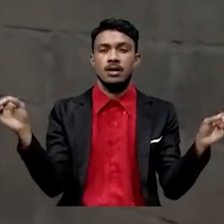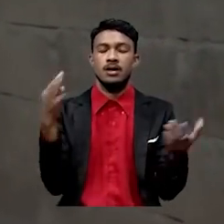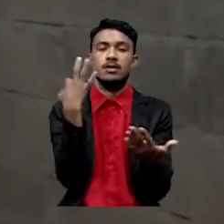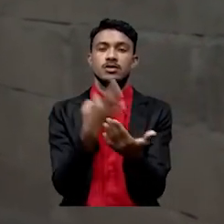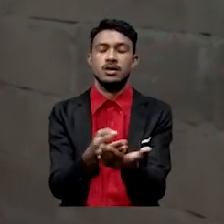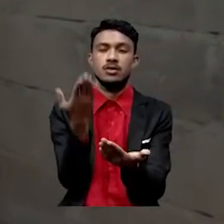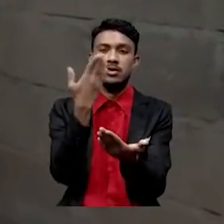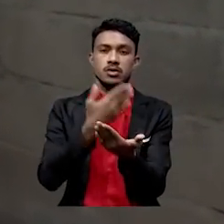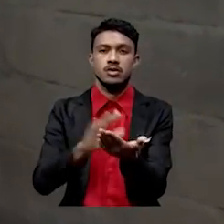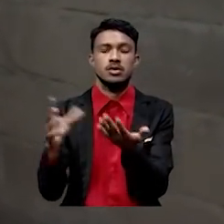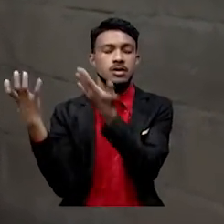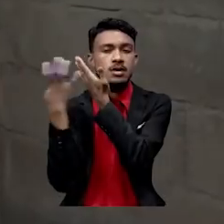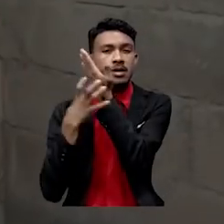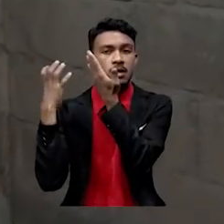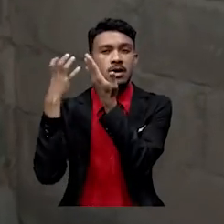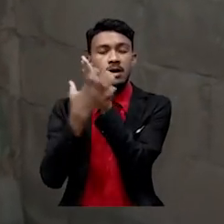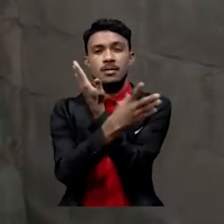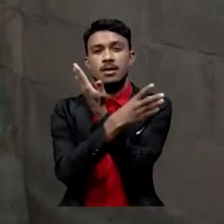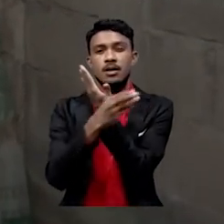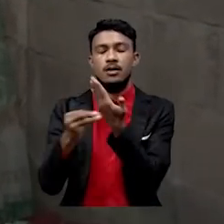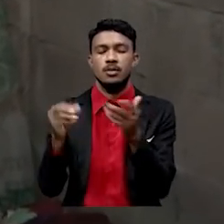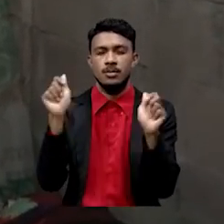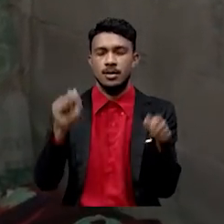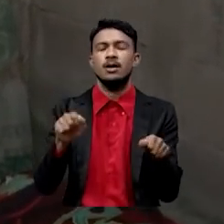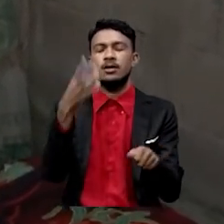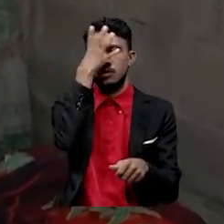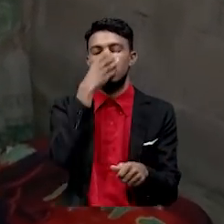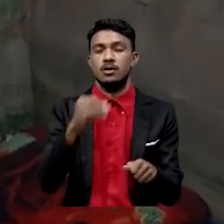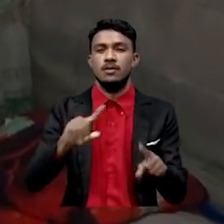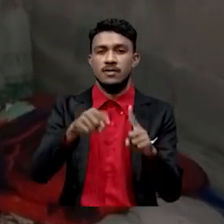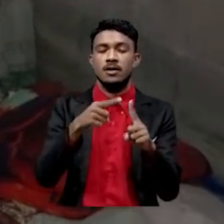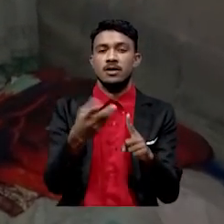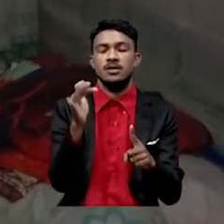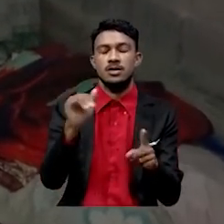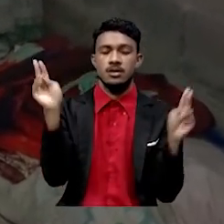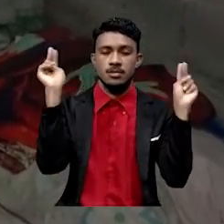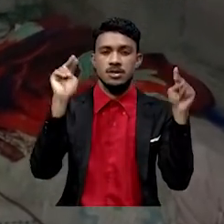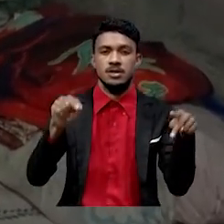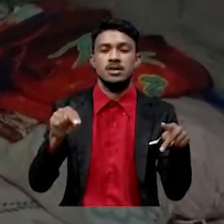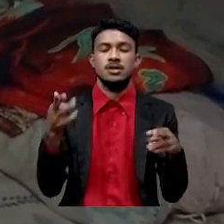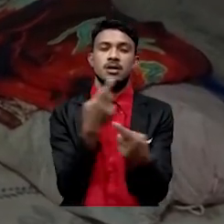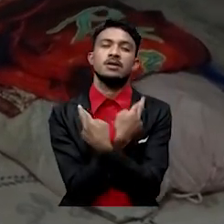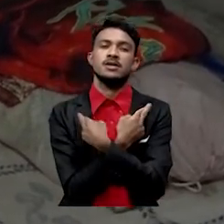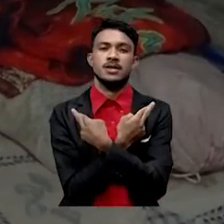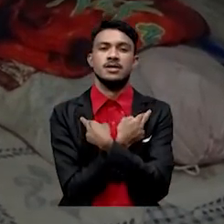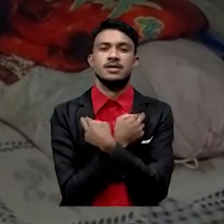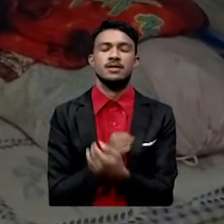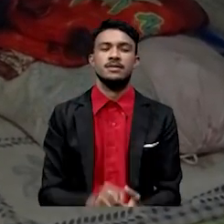kama nukul saun wadi bele latan sirane isimba banyira sira presiza diskansa.